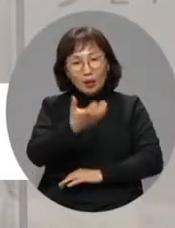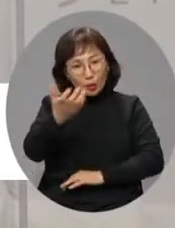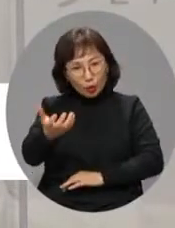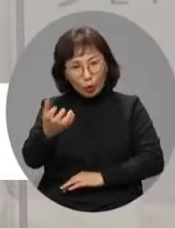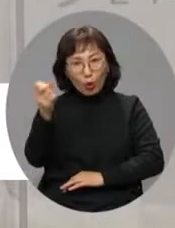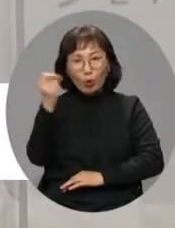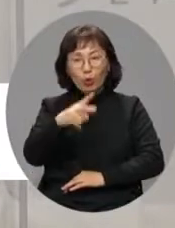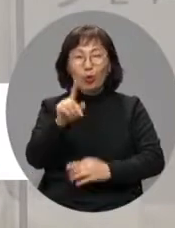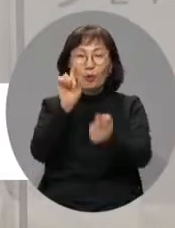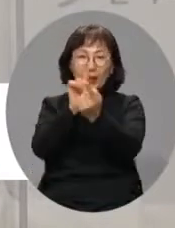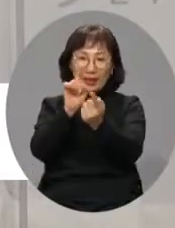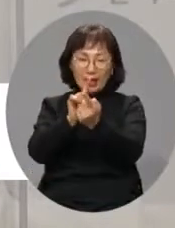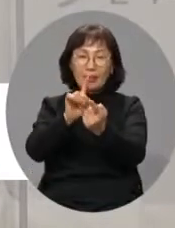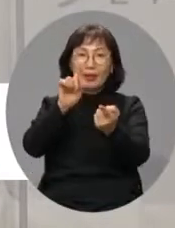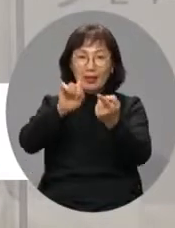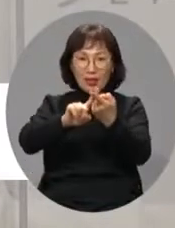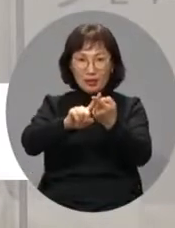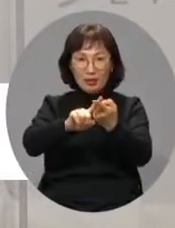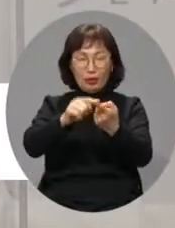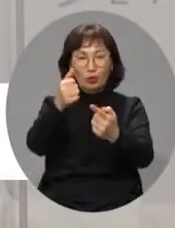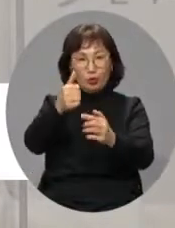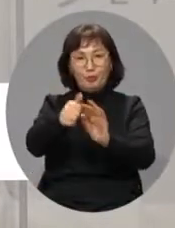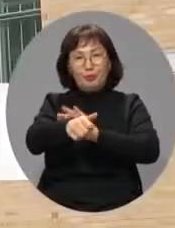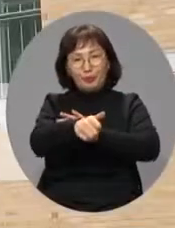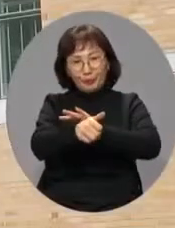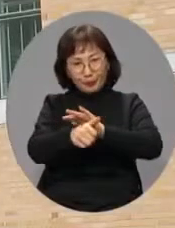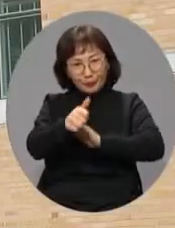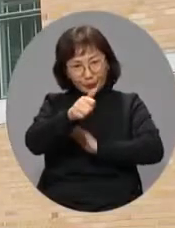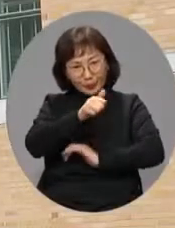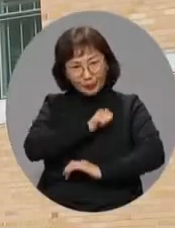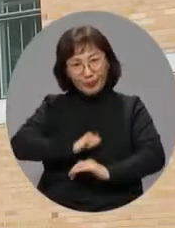만남을 자제해 주십사 말씀을 드리는데요.